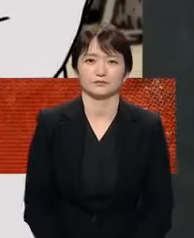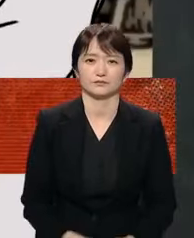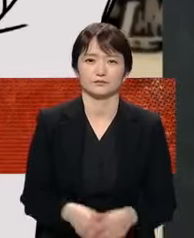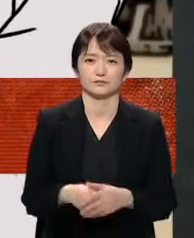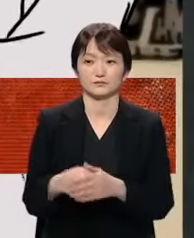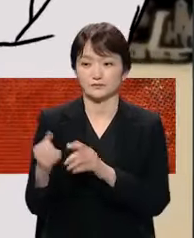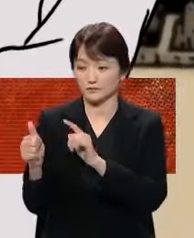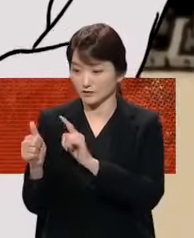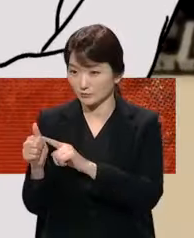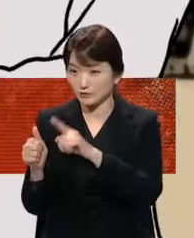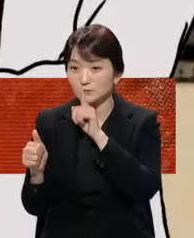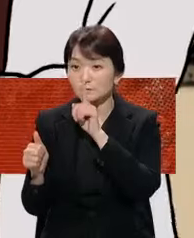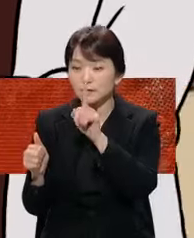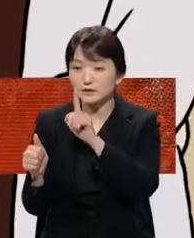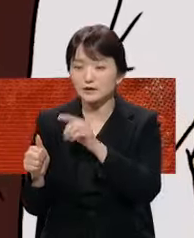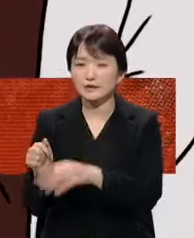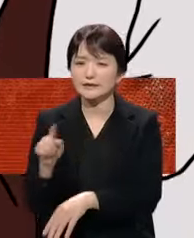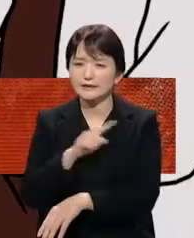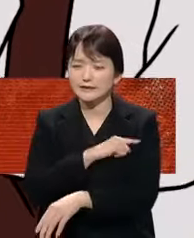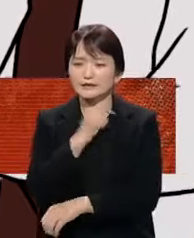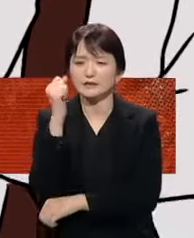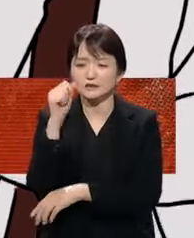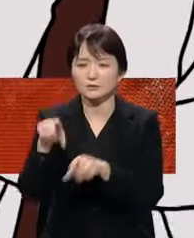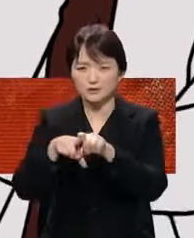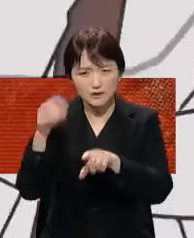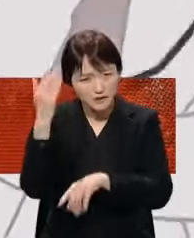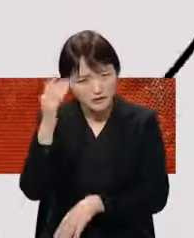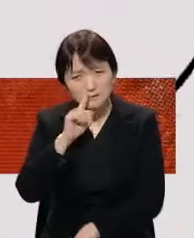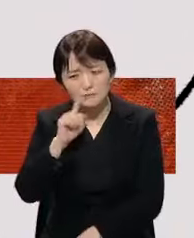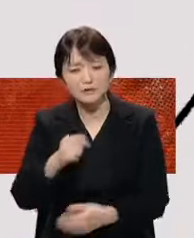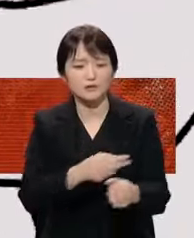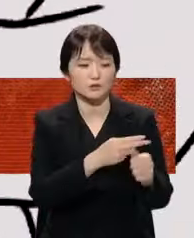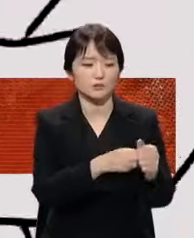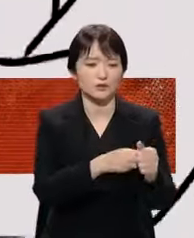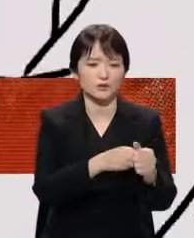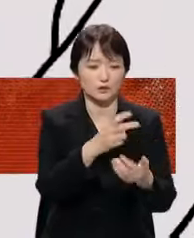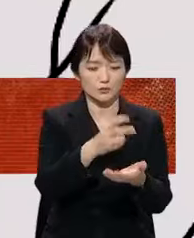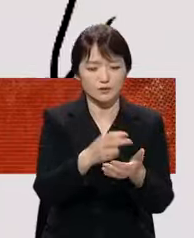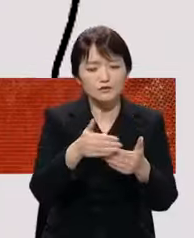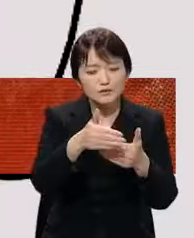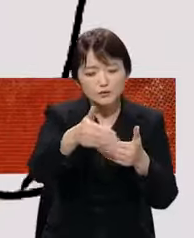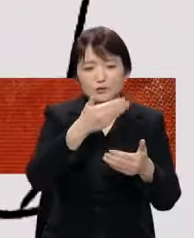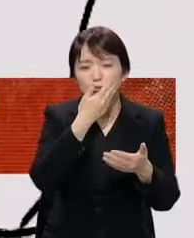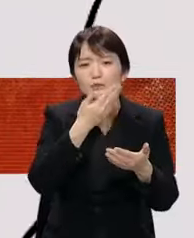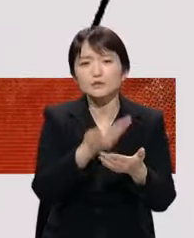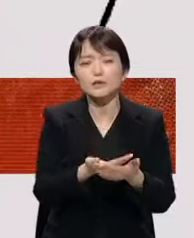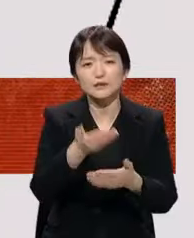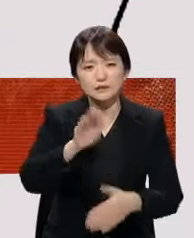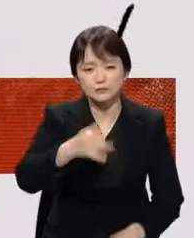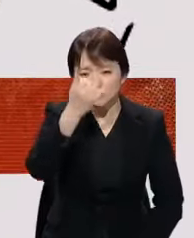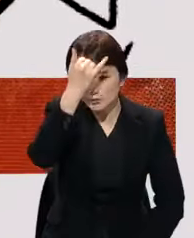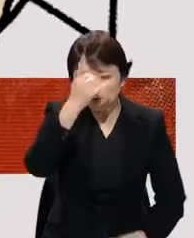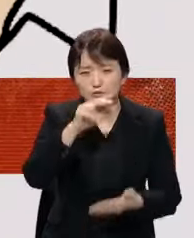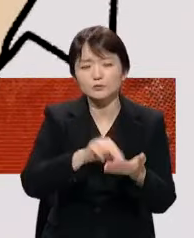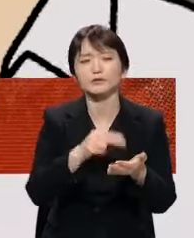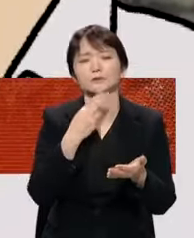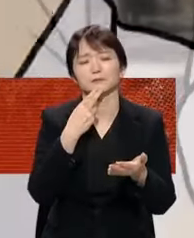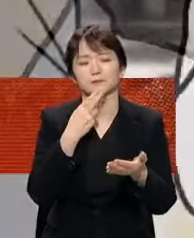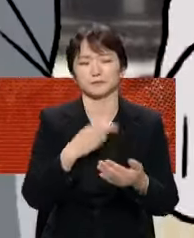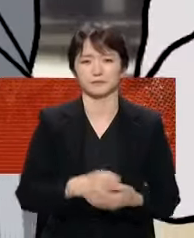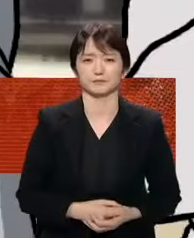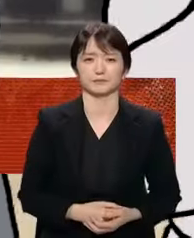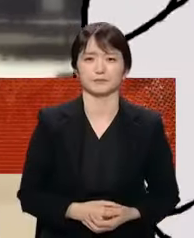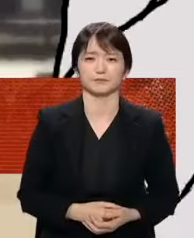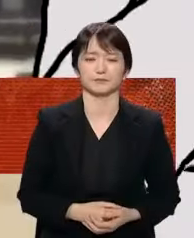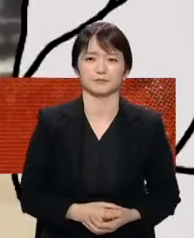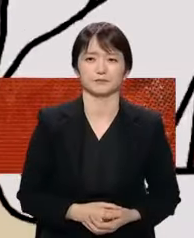그 해당이 되는 것인데 교사라고 하는 직업은 법적인 절차도 중요하지만 도덕적으로 흠결이 없어야 되지 않느냐.